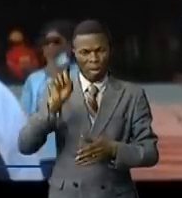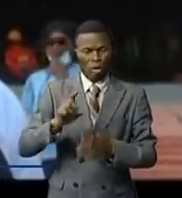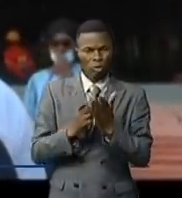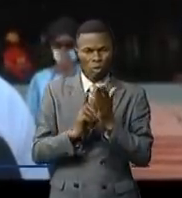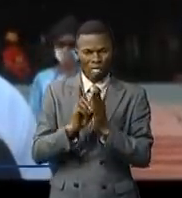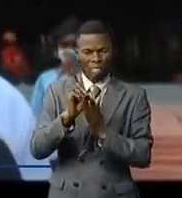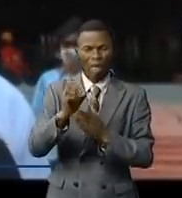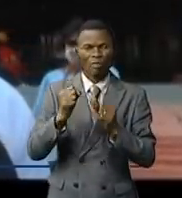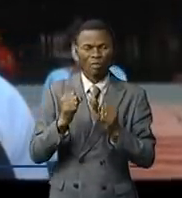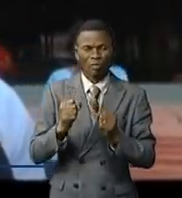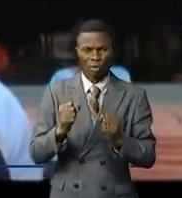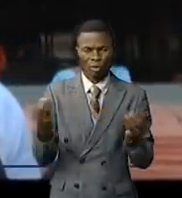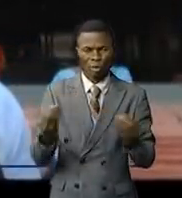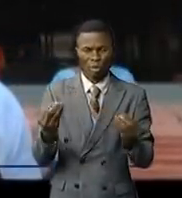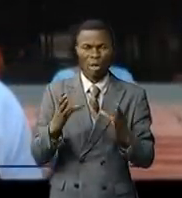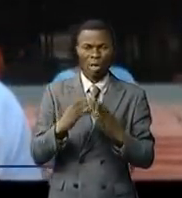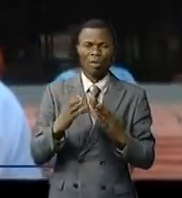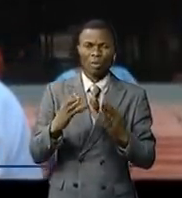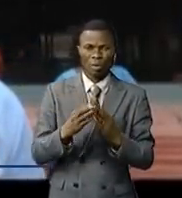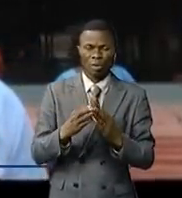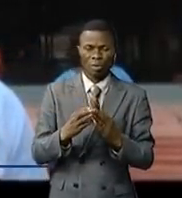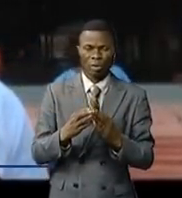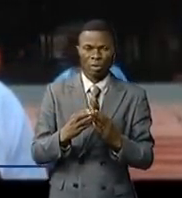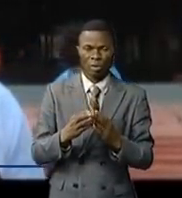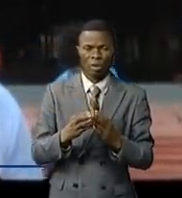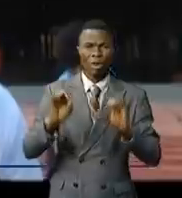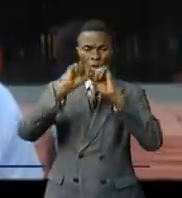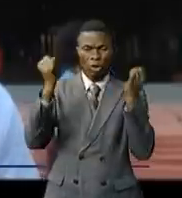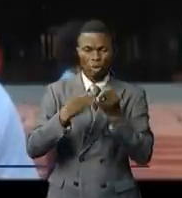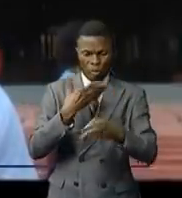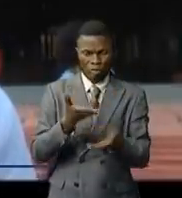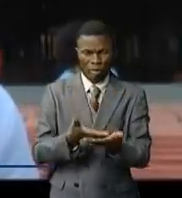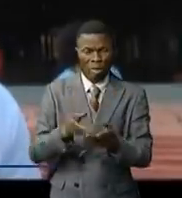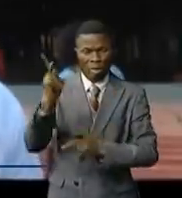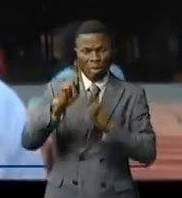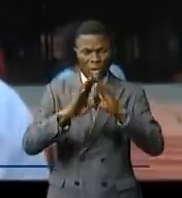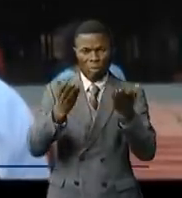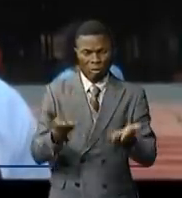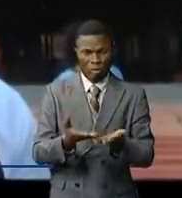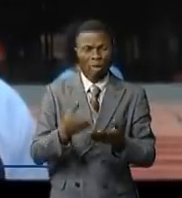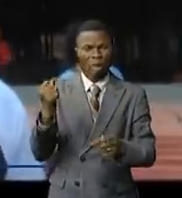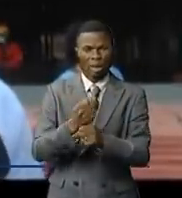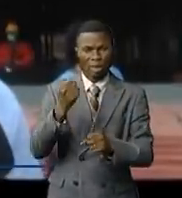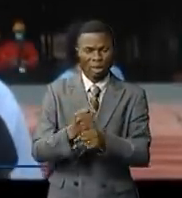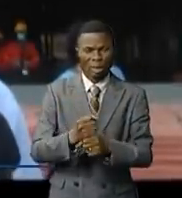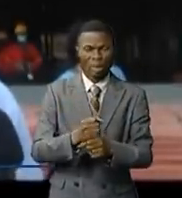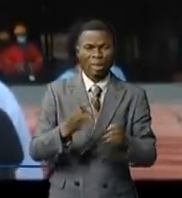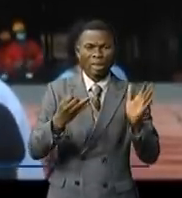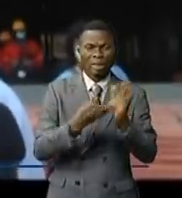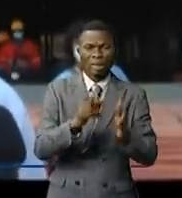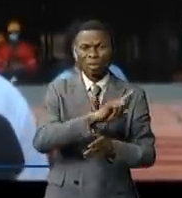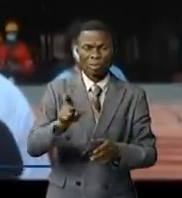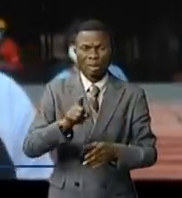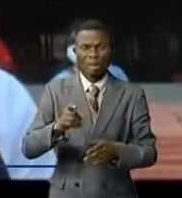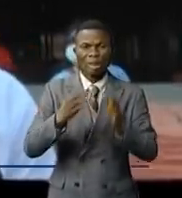d'une manière intégrale parce que avec ce que la Sicomine fait pour la population, elle emploie 7500 Congolais,